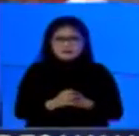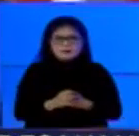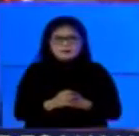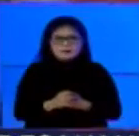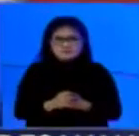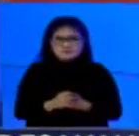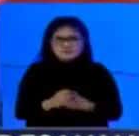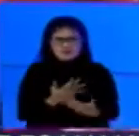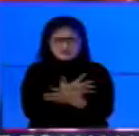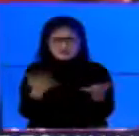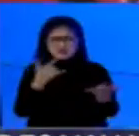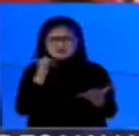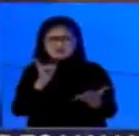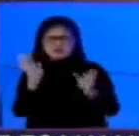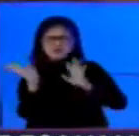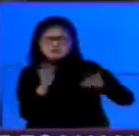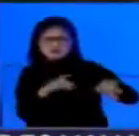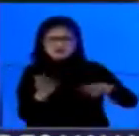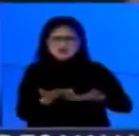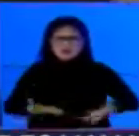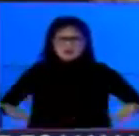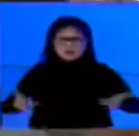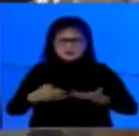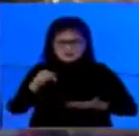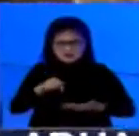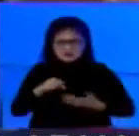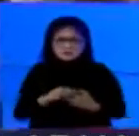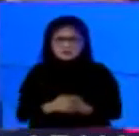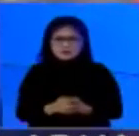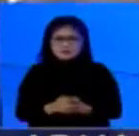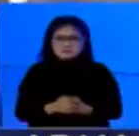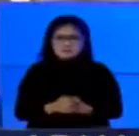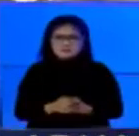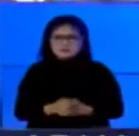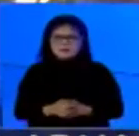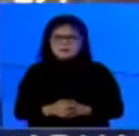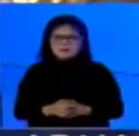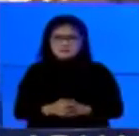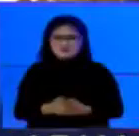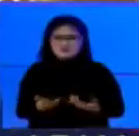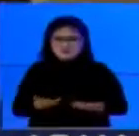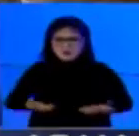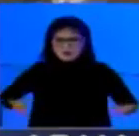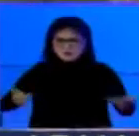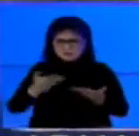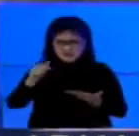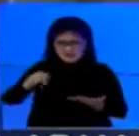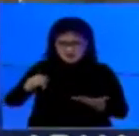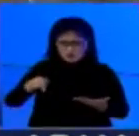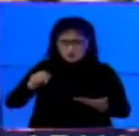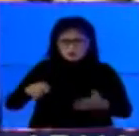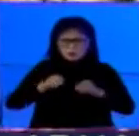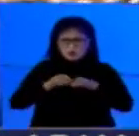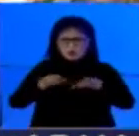Warga seakan acuh tak acuh dengan pandemi COVID-19 yang merebak ke seluruh penjuru negeri. Di tengah pandemi yang terus meluas, para pembeli